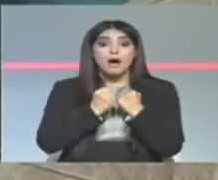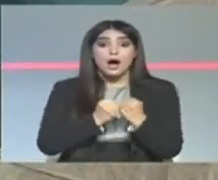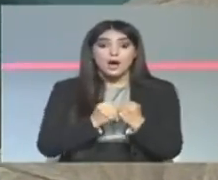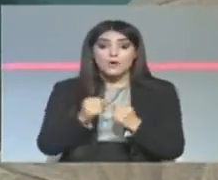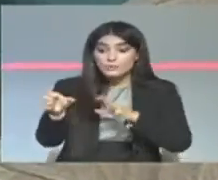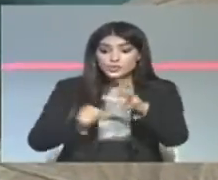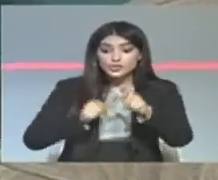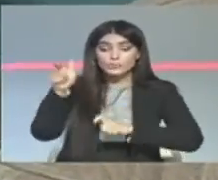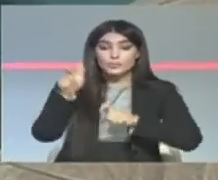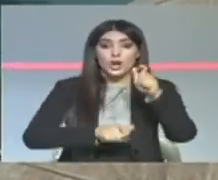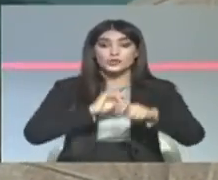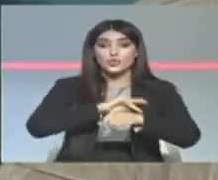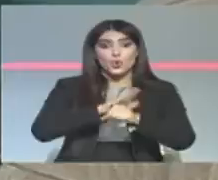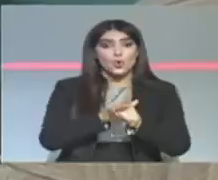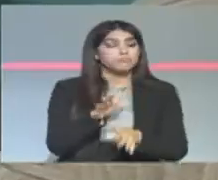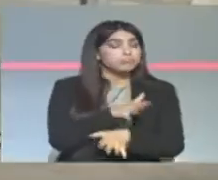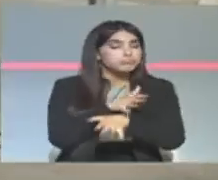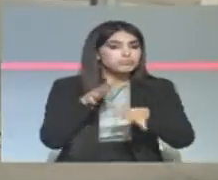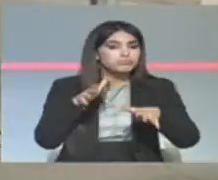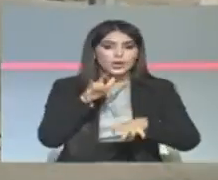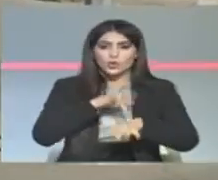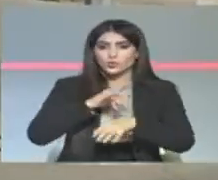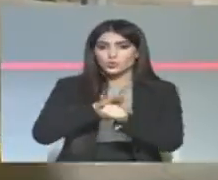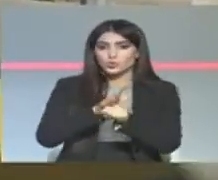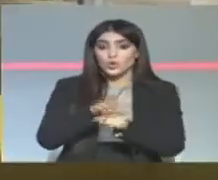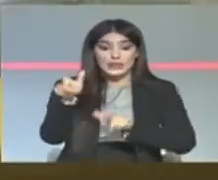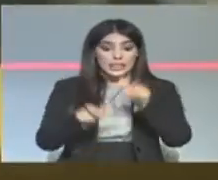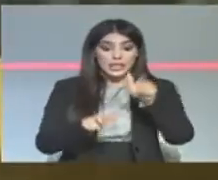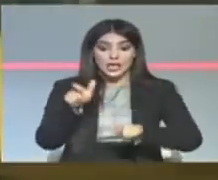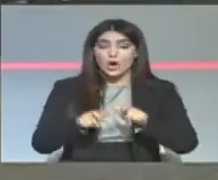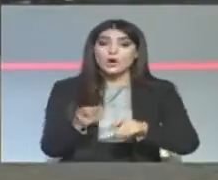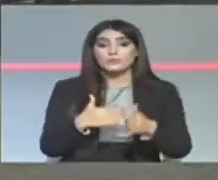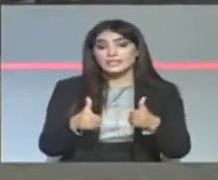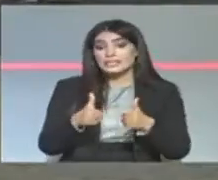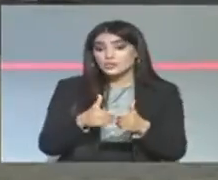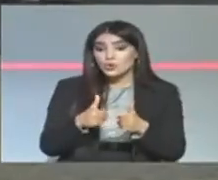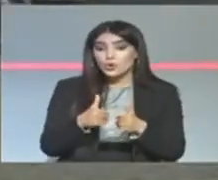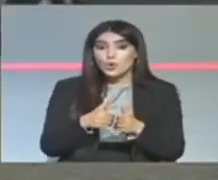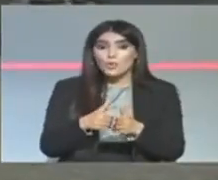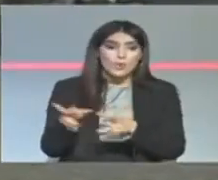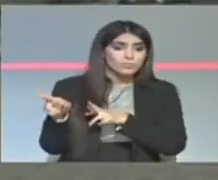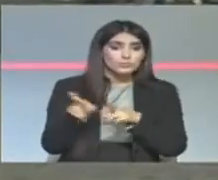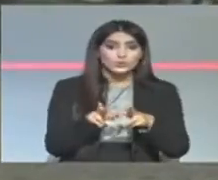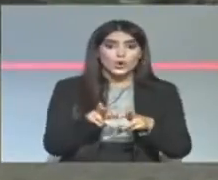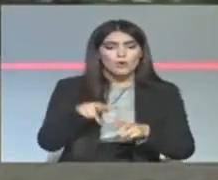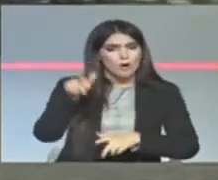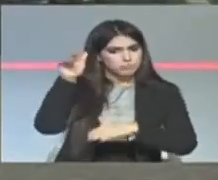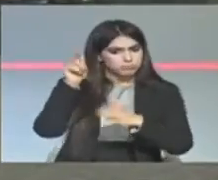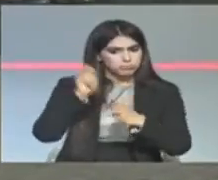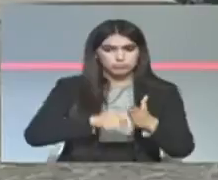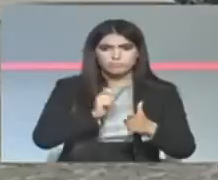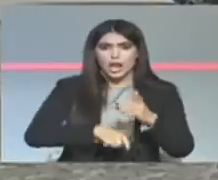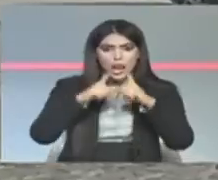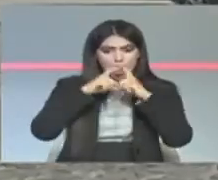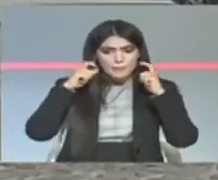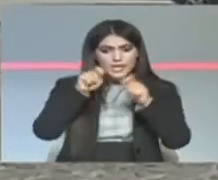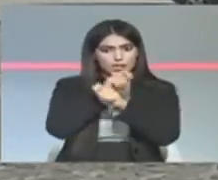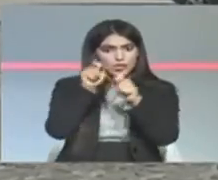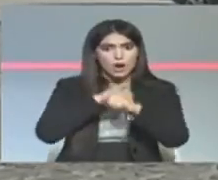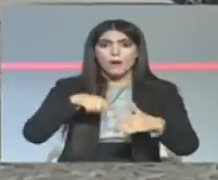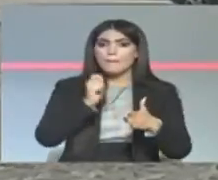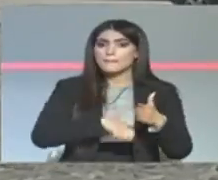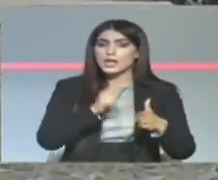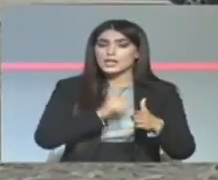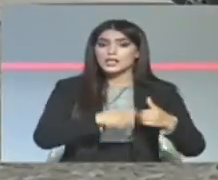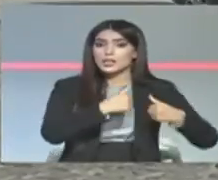بالعدد الكبير الكبير الجاد في ما طالب الاهالي ب مزيد اجراءات الردعيه للمخالفين وذهب البعض الاخر بتطبيق